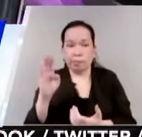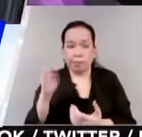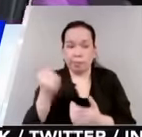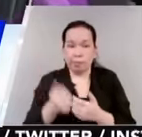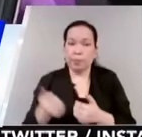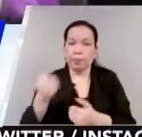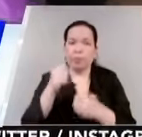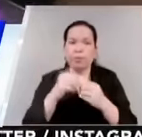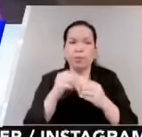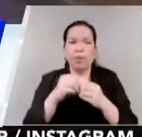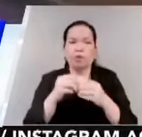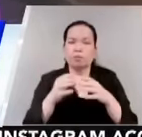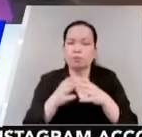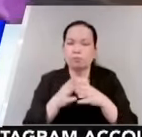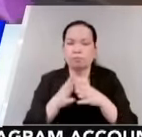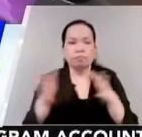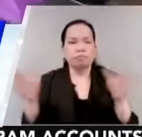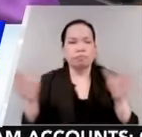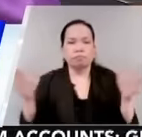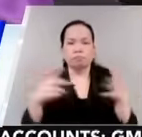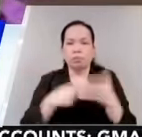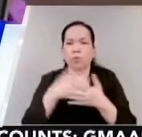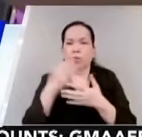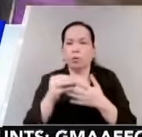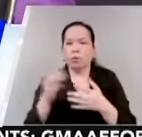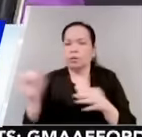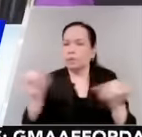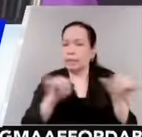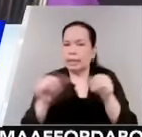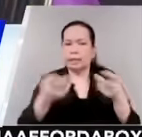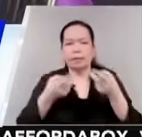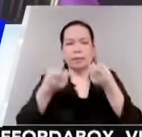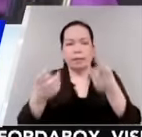programa hanggang sa mga probinsya.